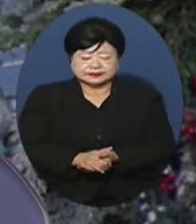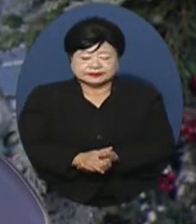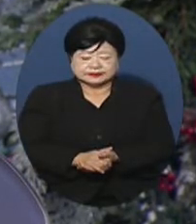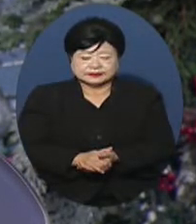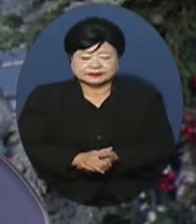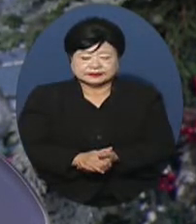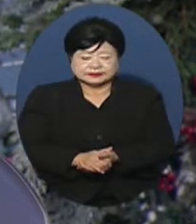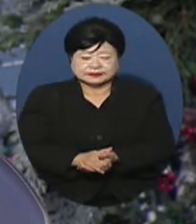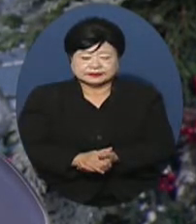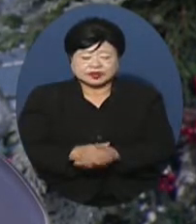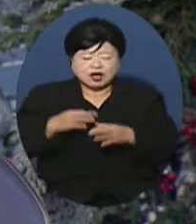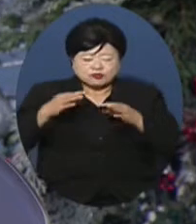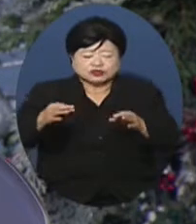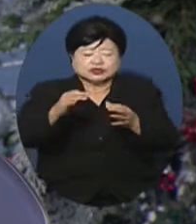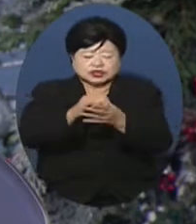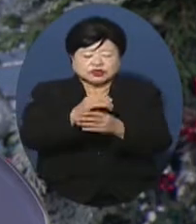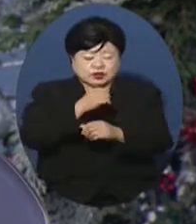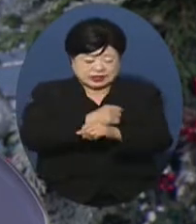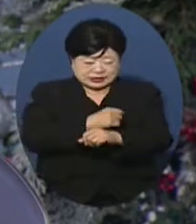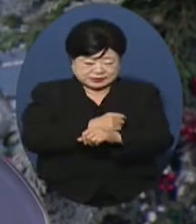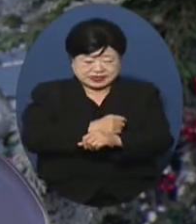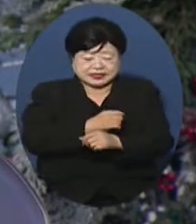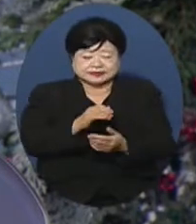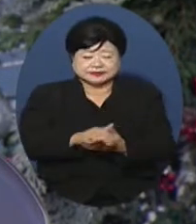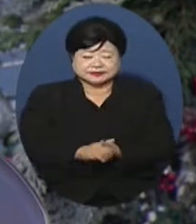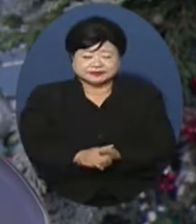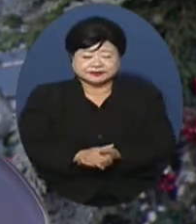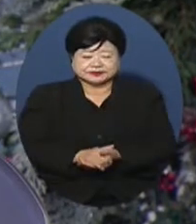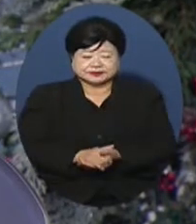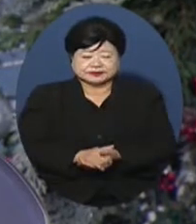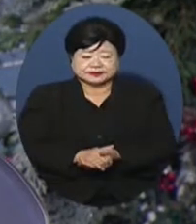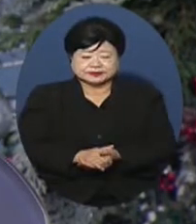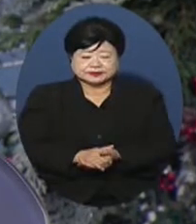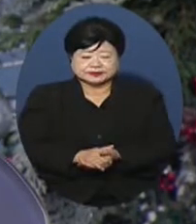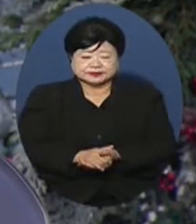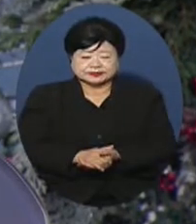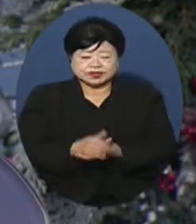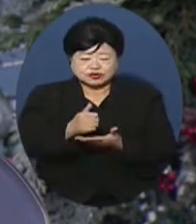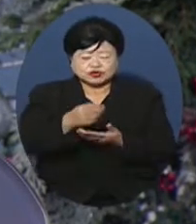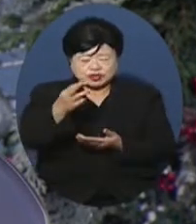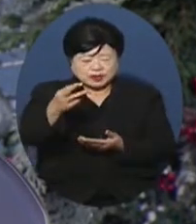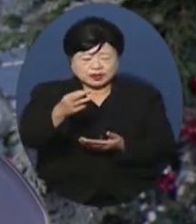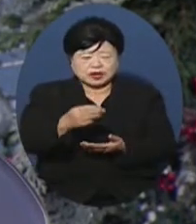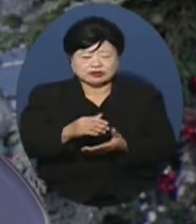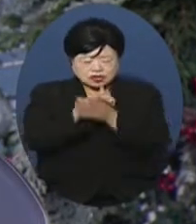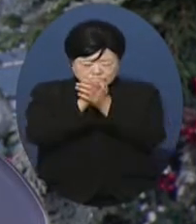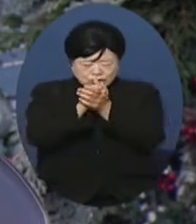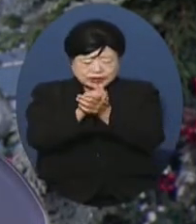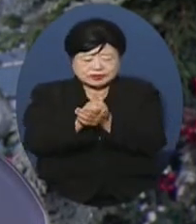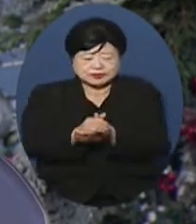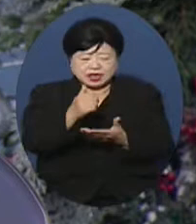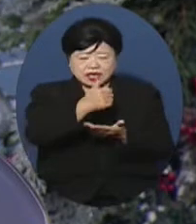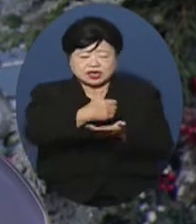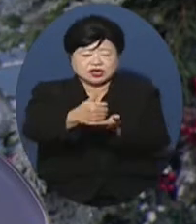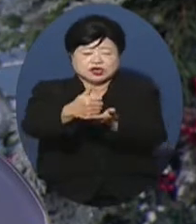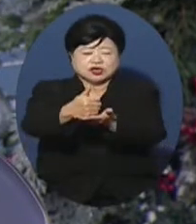그것 하나님 앞에 할 뿐 3 체 우리 주위에 3 근데 그